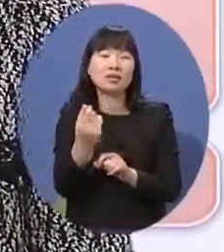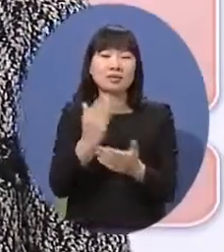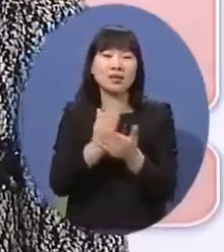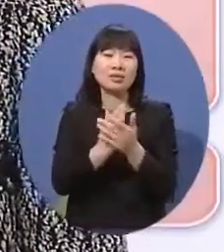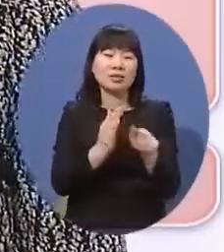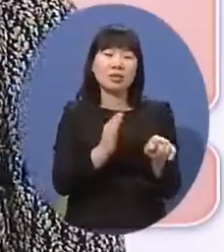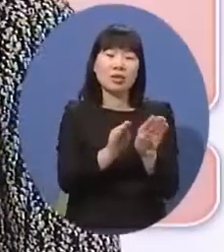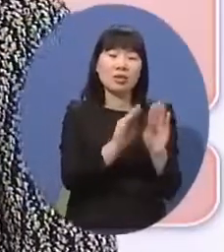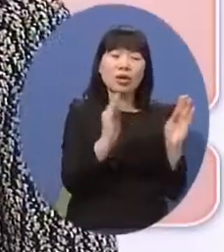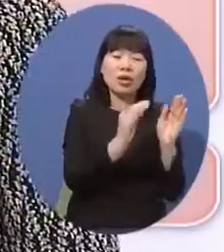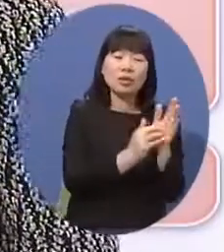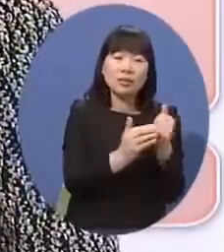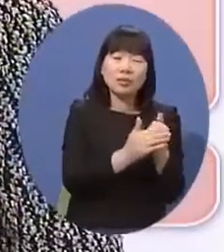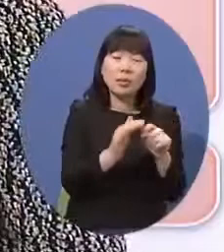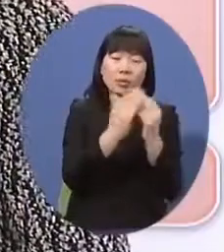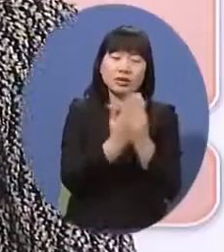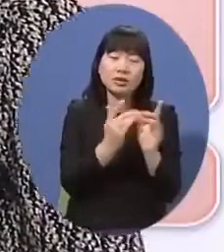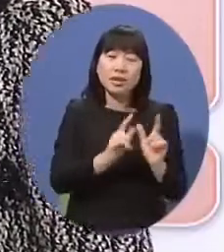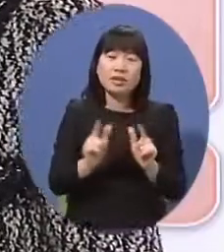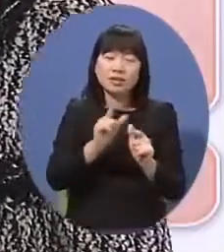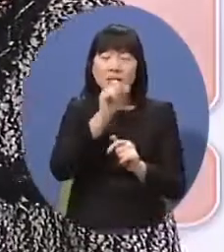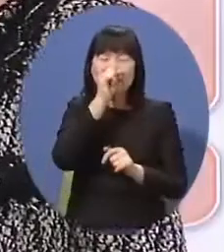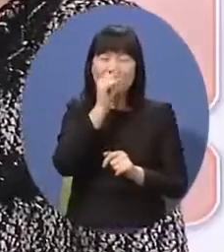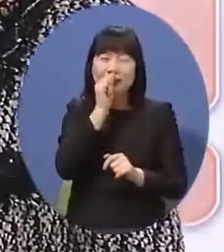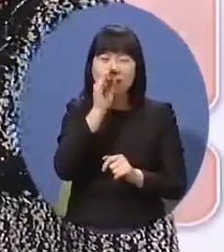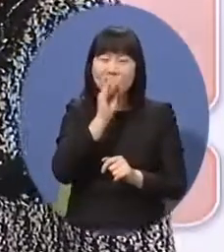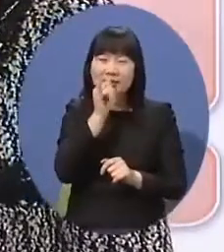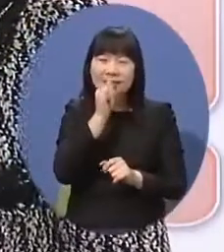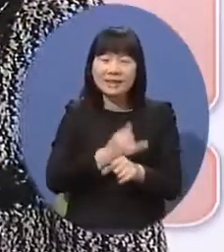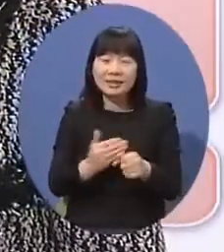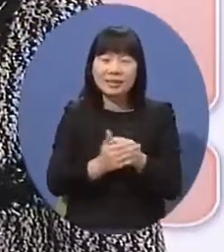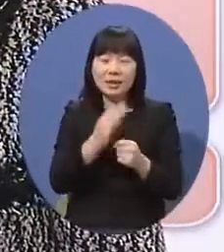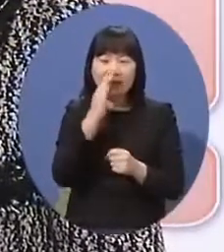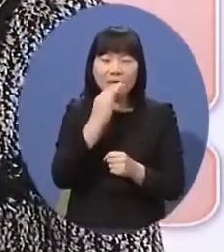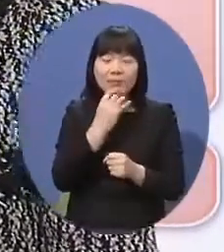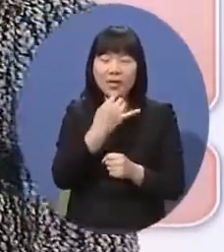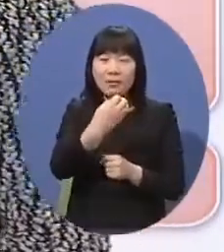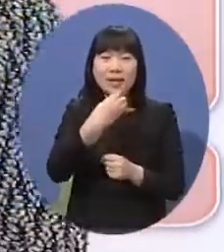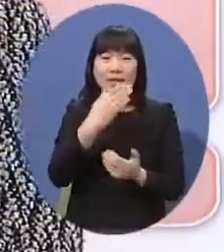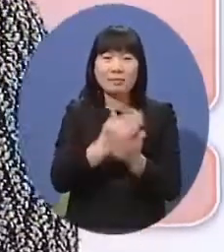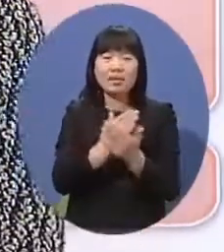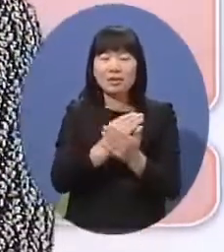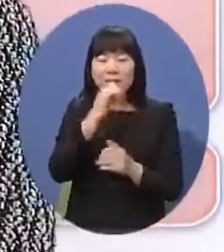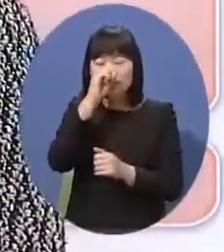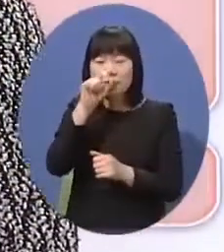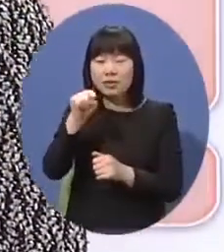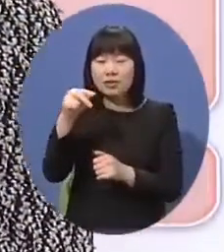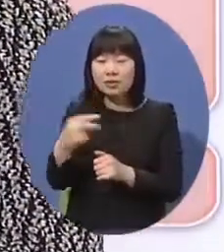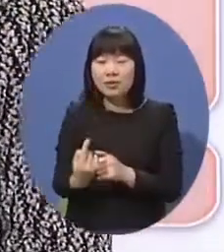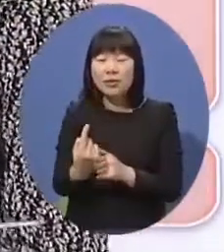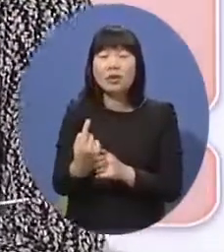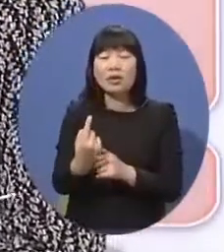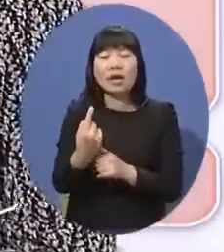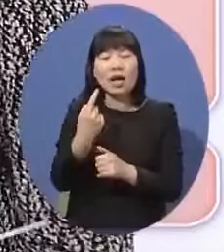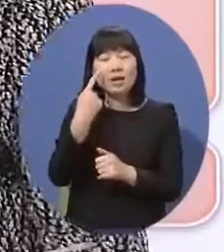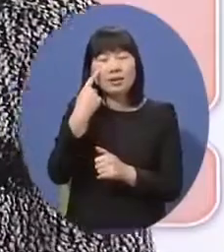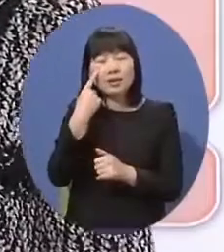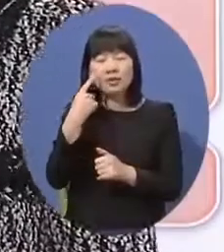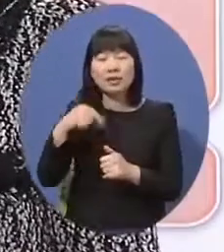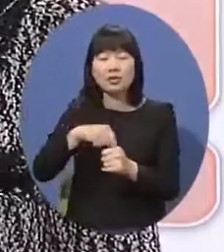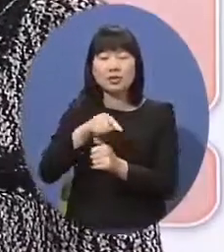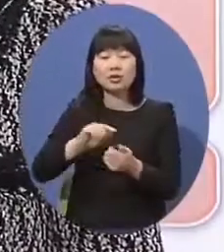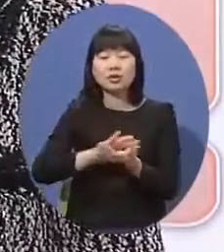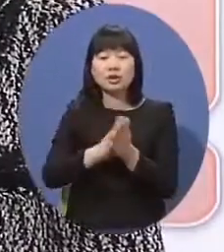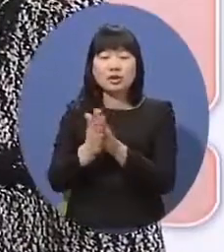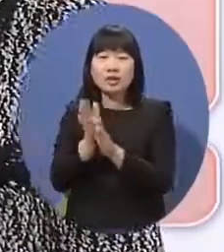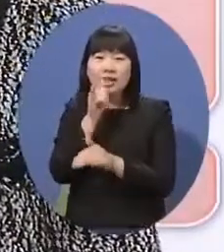열렸으니까 모든 삶에는 좋은 것도 있지만 나쁜 것도 있으니까 나쁜 것만 얘기하게 하지 말고 좋은 쪽도 조금 끌어내주자. 그래서 주의 전환을